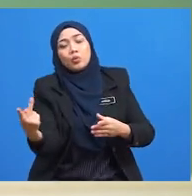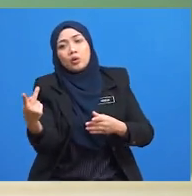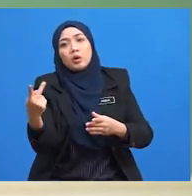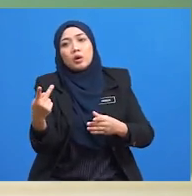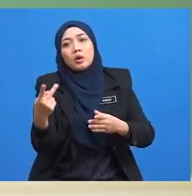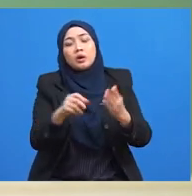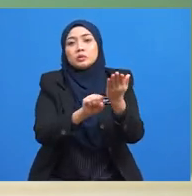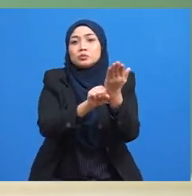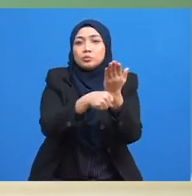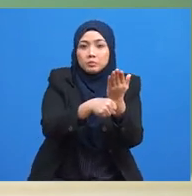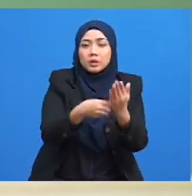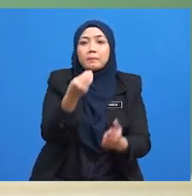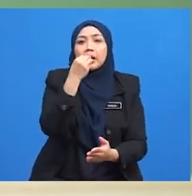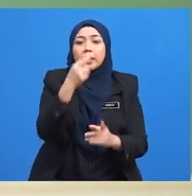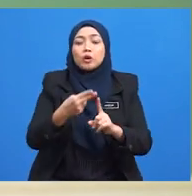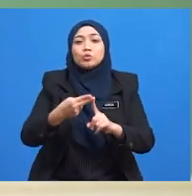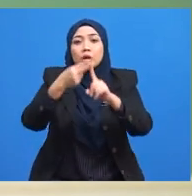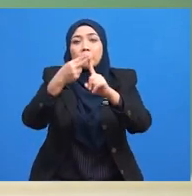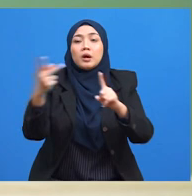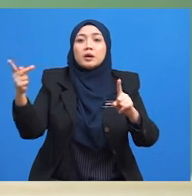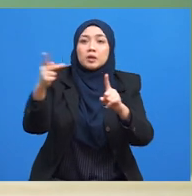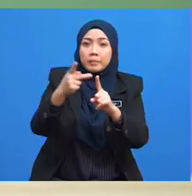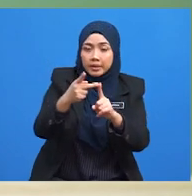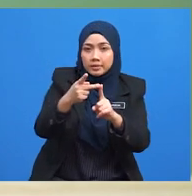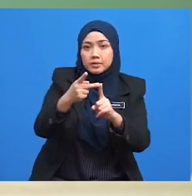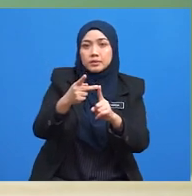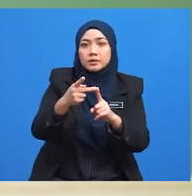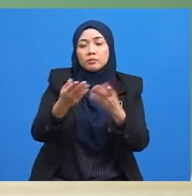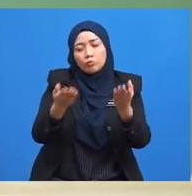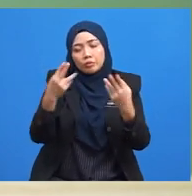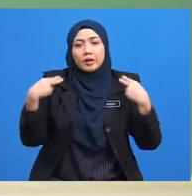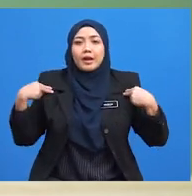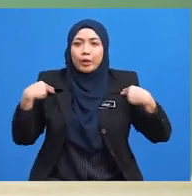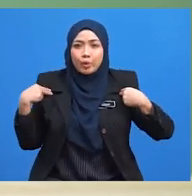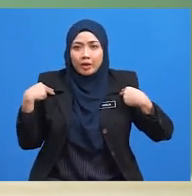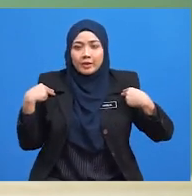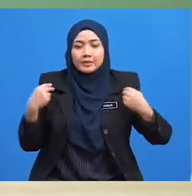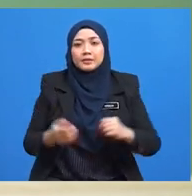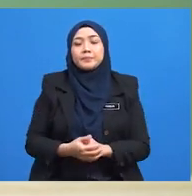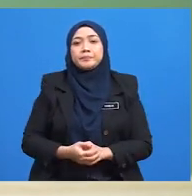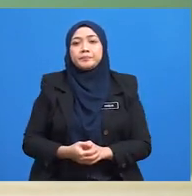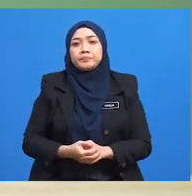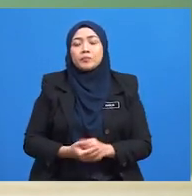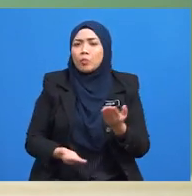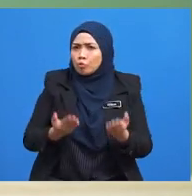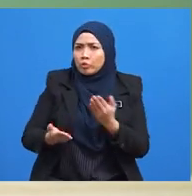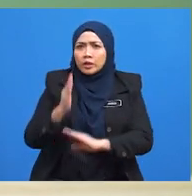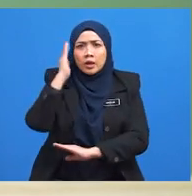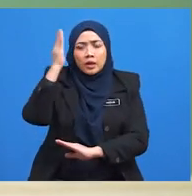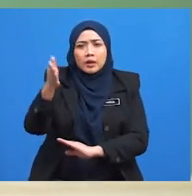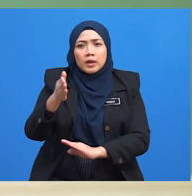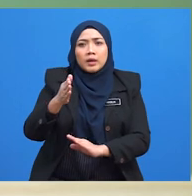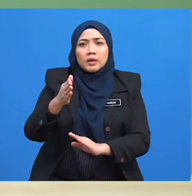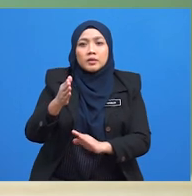sumber makanan utama kepada sesebuah rantaian makanan. Hal ini akan menyebabkan haiwan berpindah